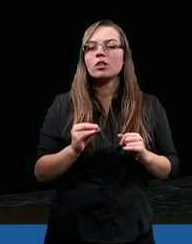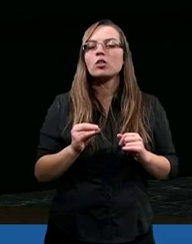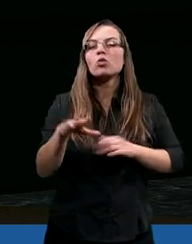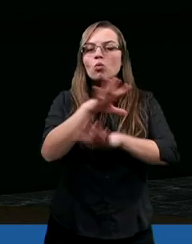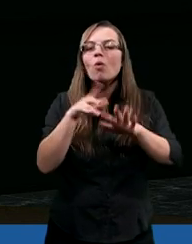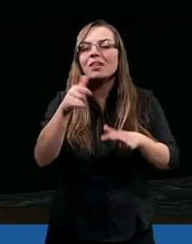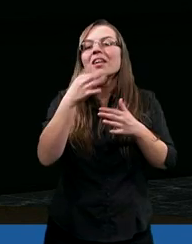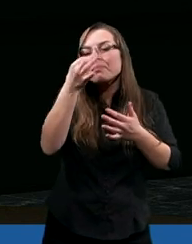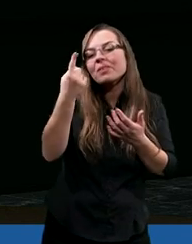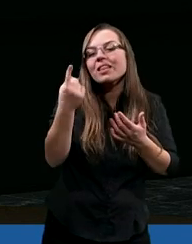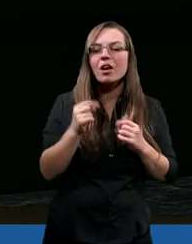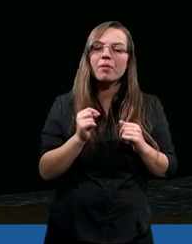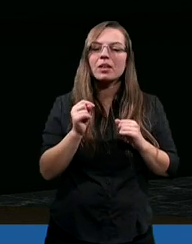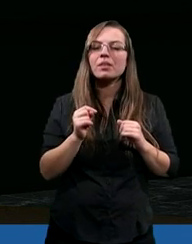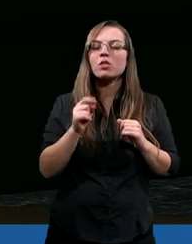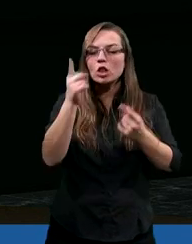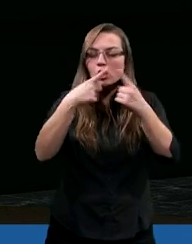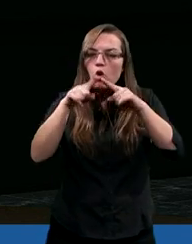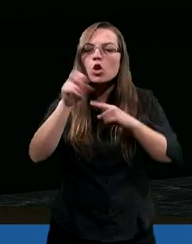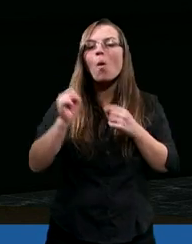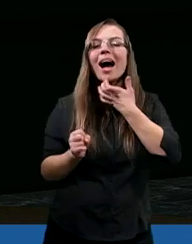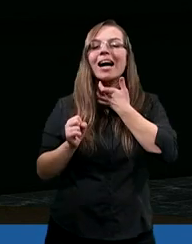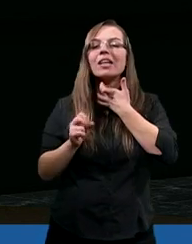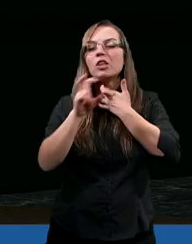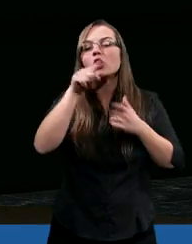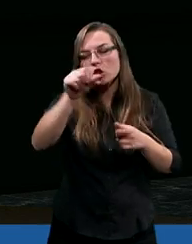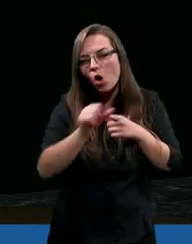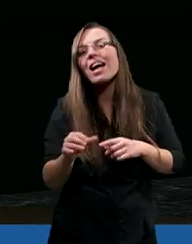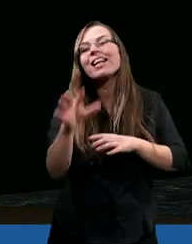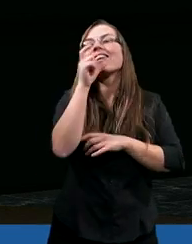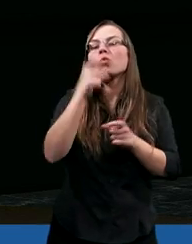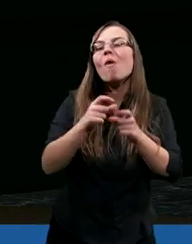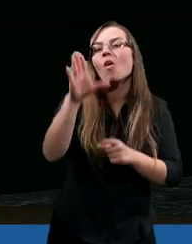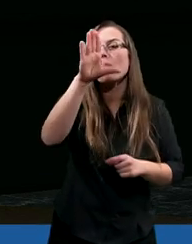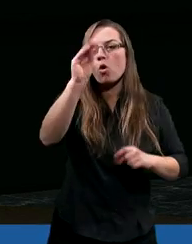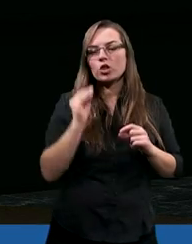duchowny innego Kościoła, czy to jest Słowo Boże?